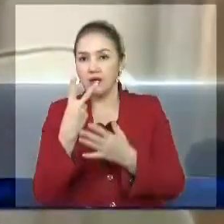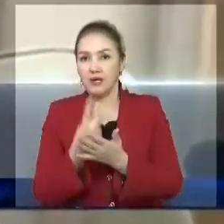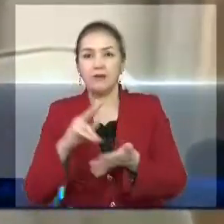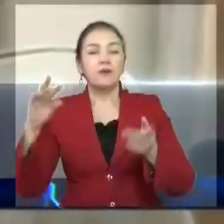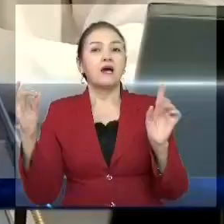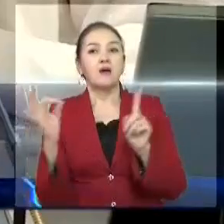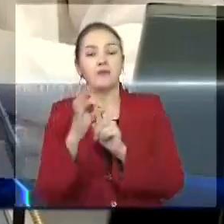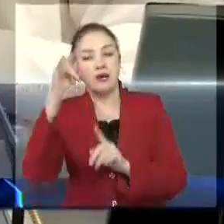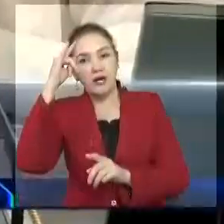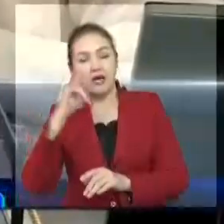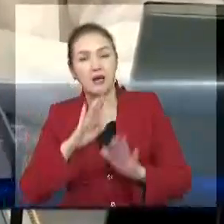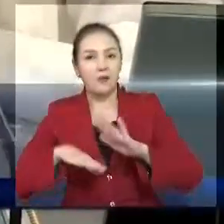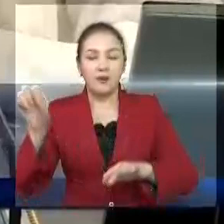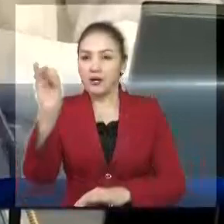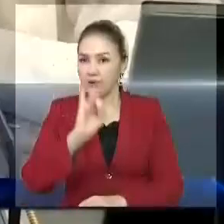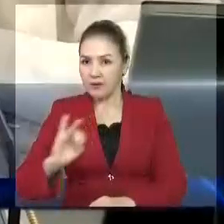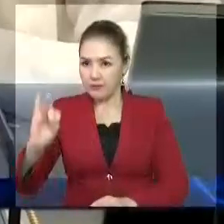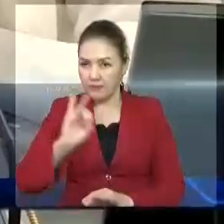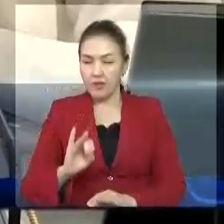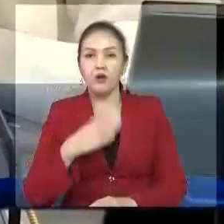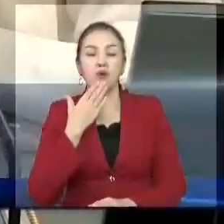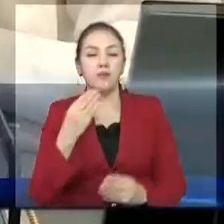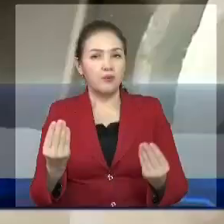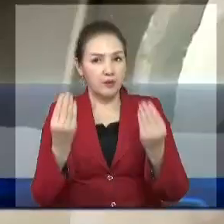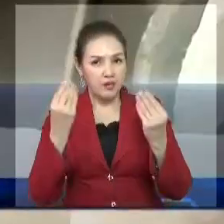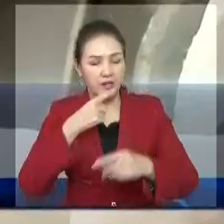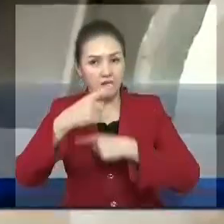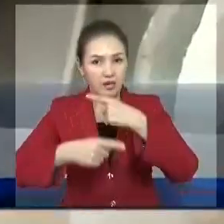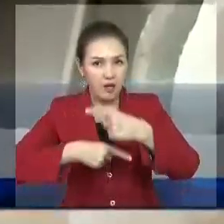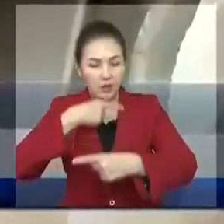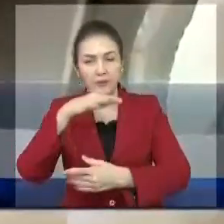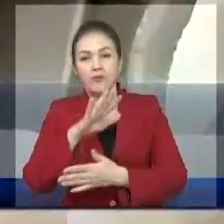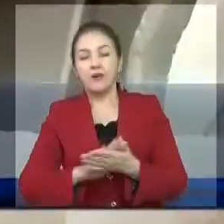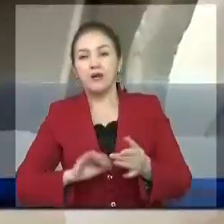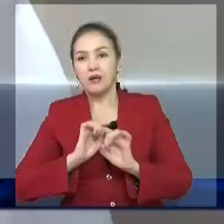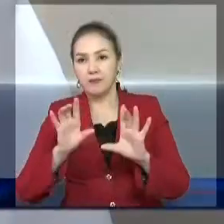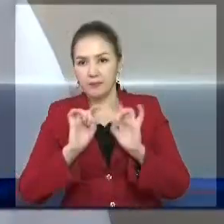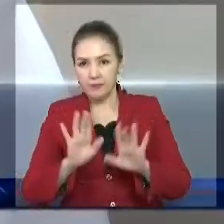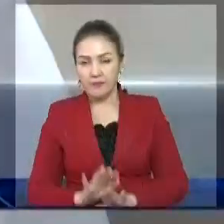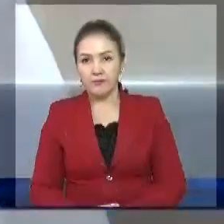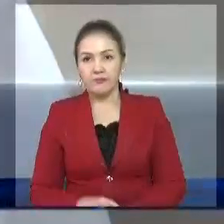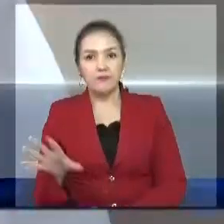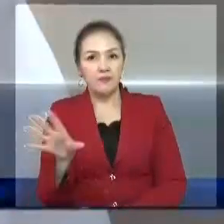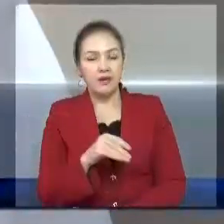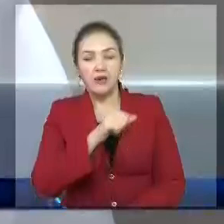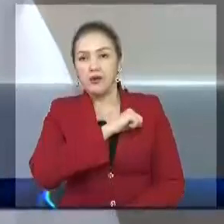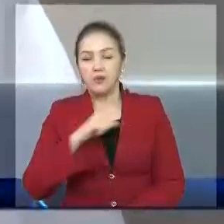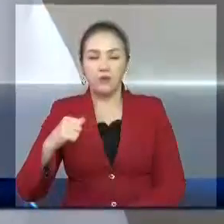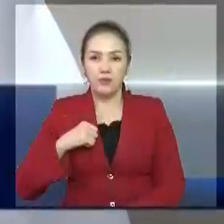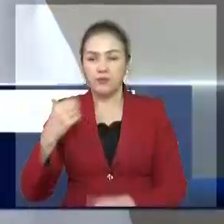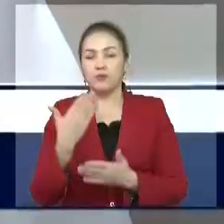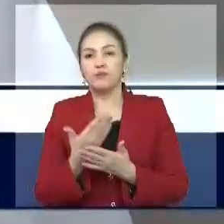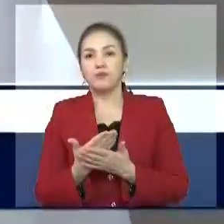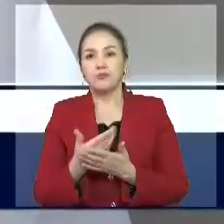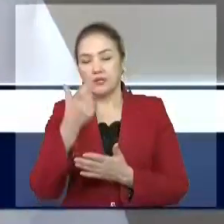мақсат қазақ қолөнерінің тарихын насихаттап, ұлттық құндылықты келешек ұрпаққа жеткізу. Бәріміз